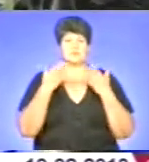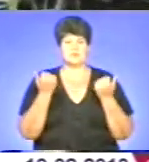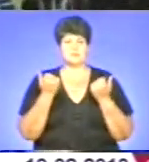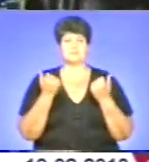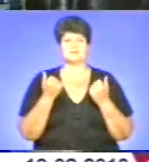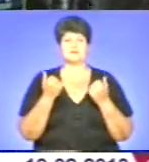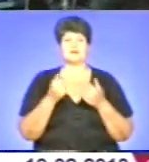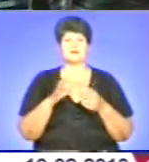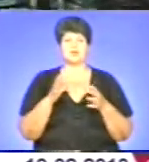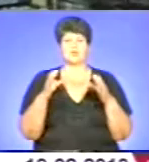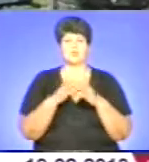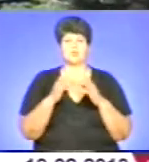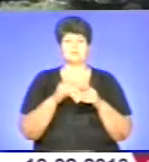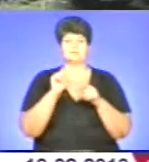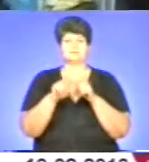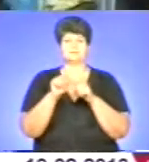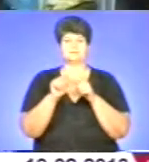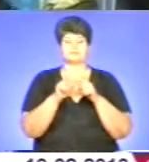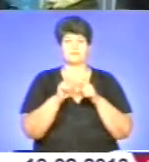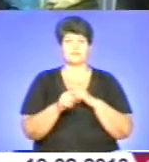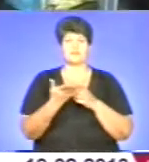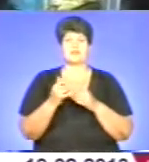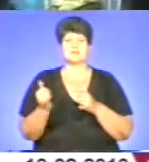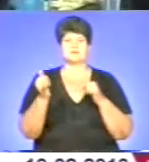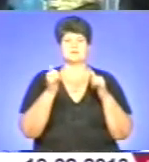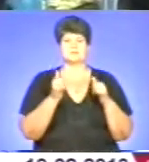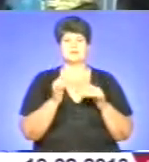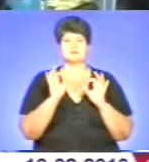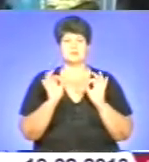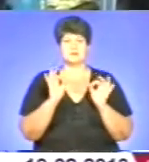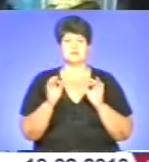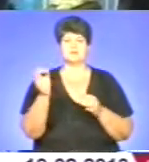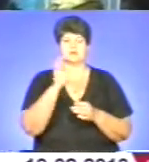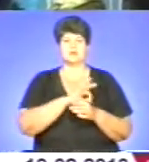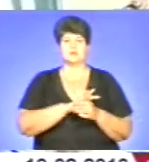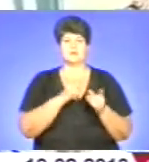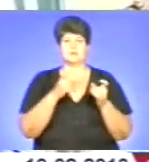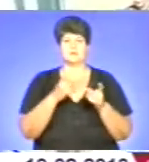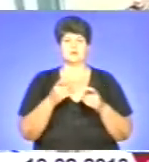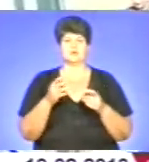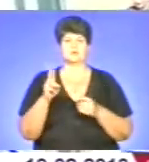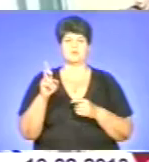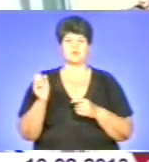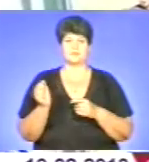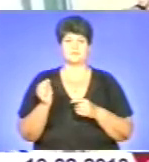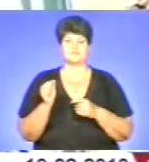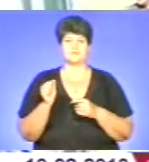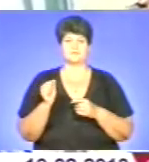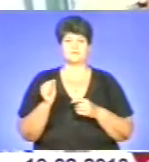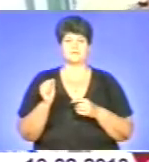групи упродовж всього сезону полювання перевірятимуть за безпечним використанням вогнепальної зброї даного громадянина в